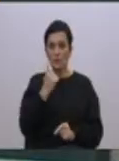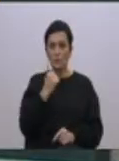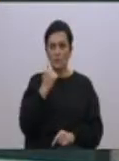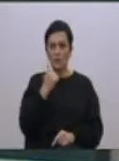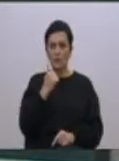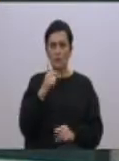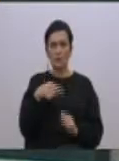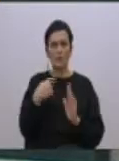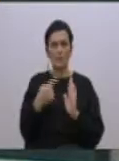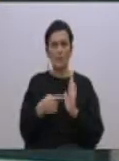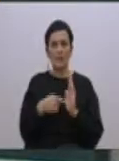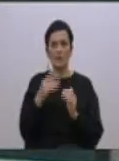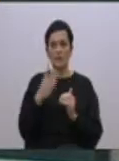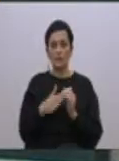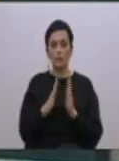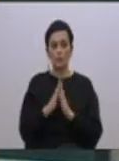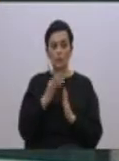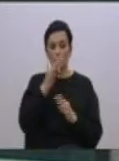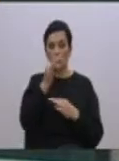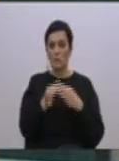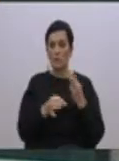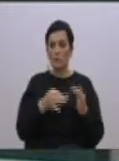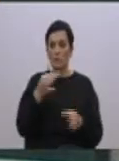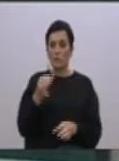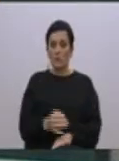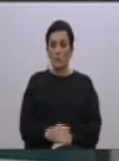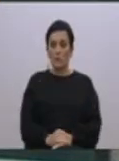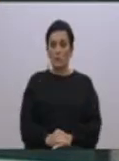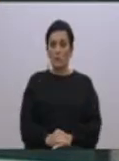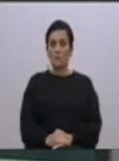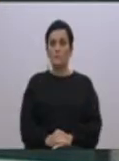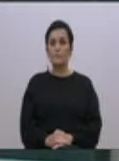მადლობთ, კითხვები ამოიწერა, ხოთ უპასუხოთ.